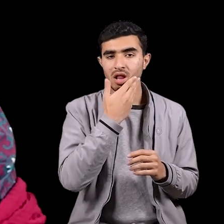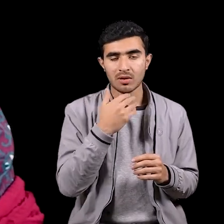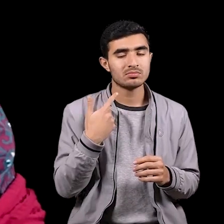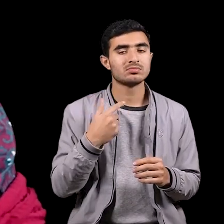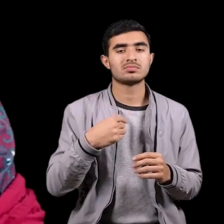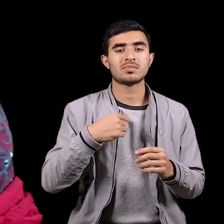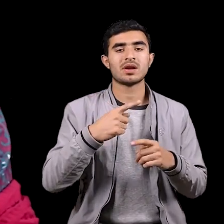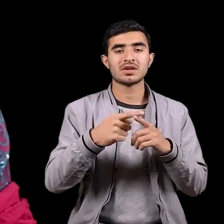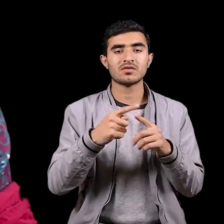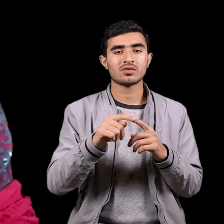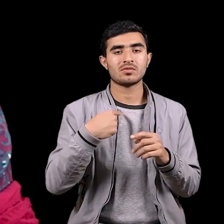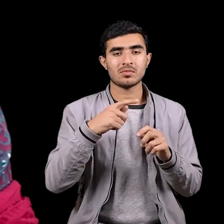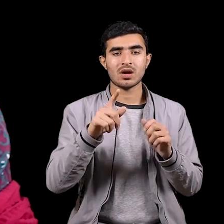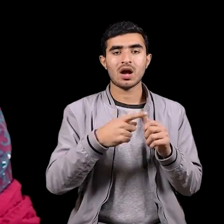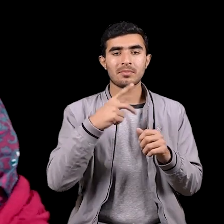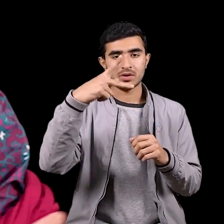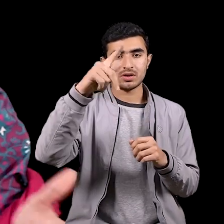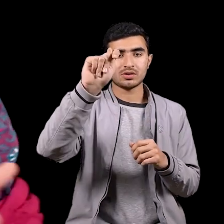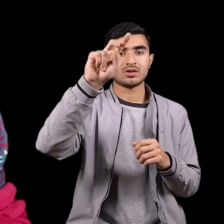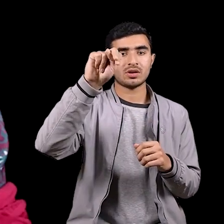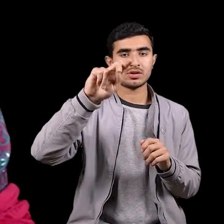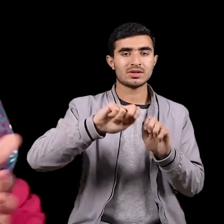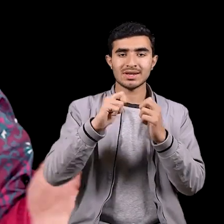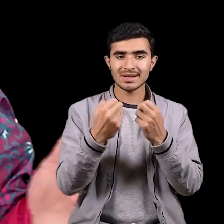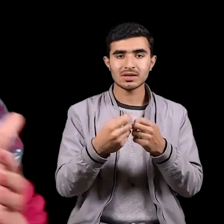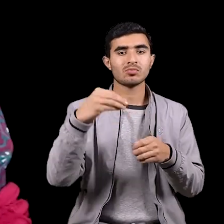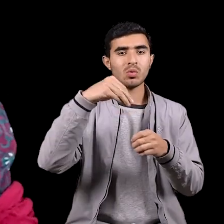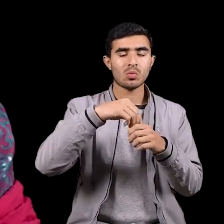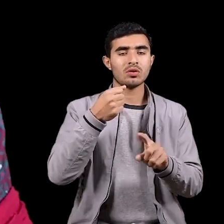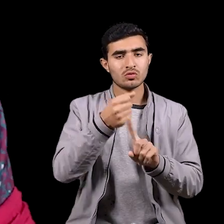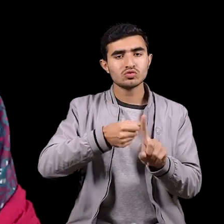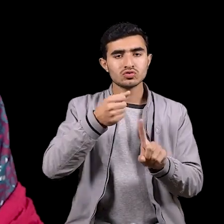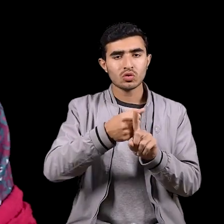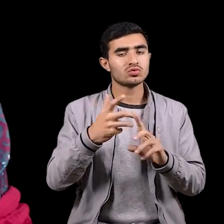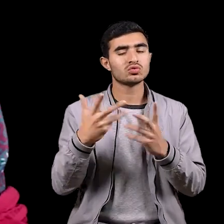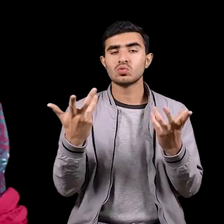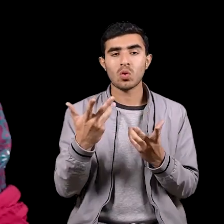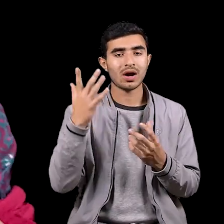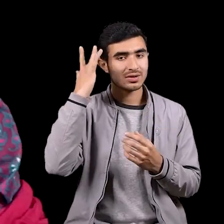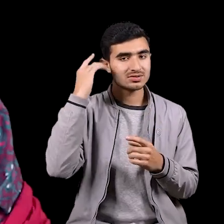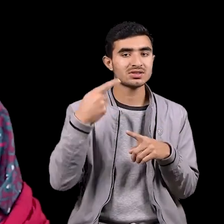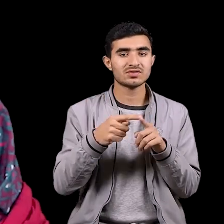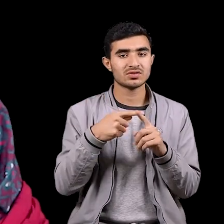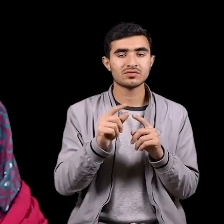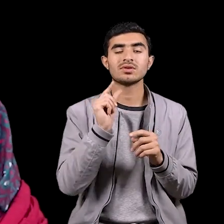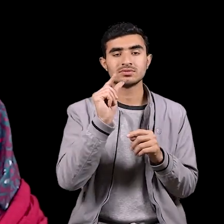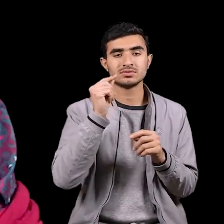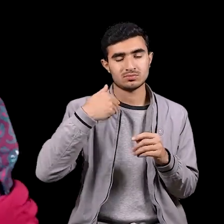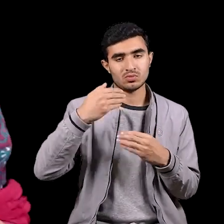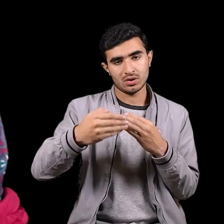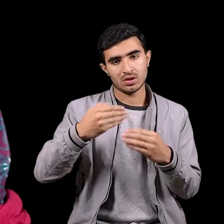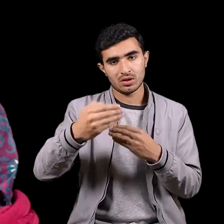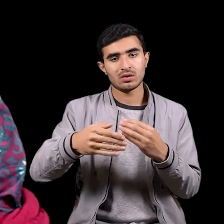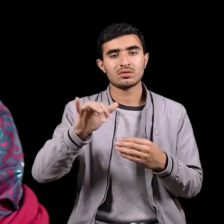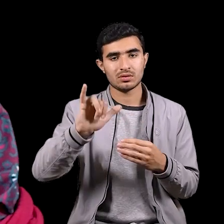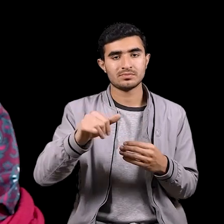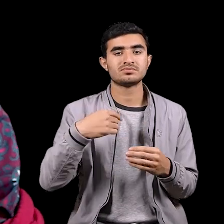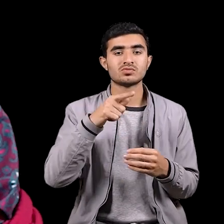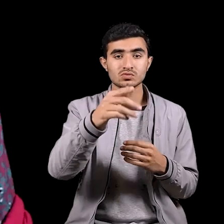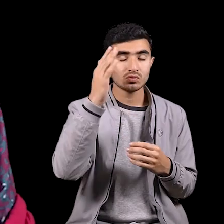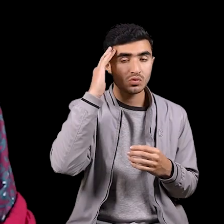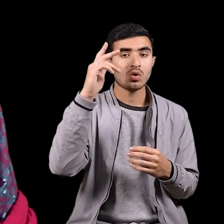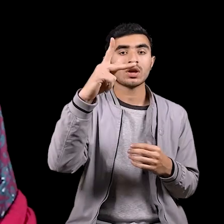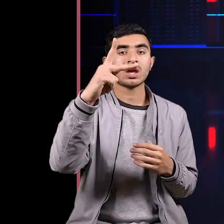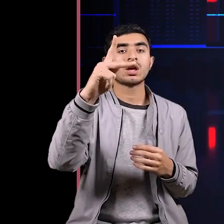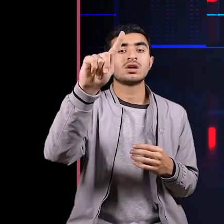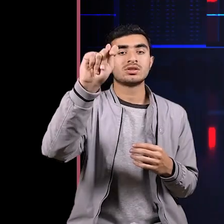मेरी चीज़ें ऐड हुई हैं या जो मेरे इंटरेस्ट हैं या इसके अलावा मैं अपनी टीम के साथ जो कुछ हम छोटी सी एक कोशिश करते हैं वो आपको हम बेहतर तरीके